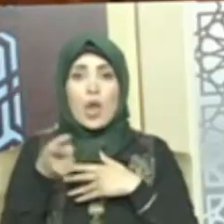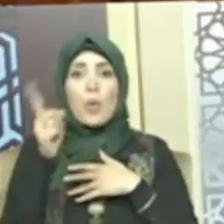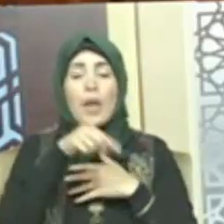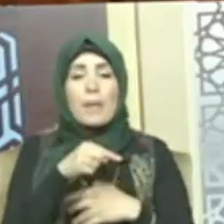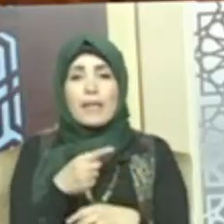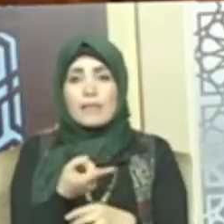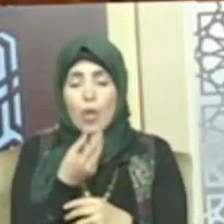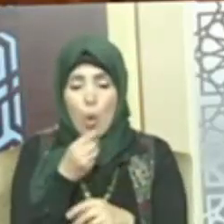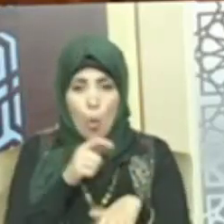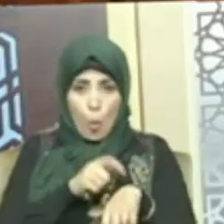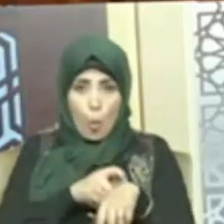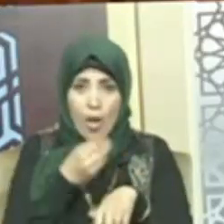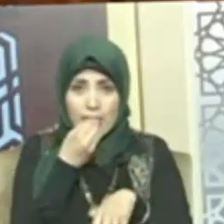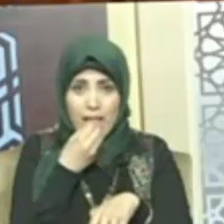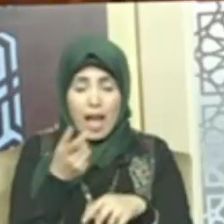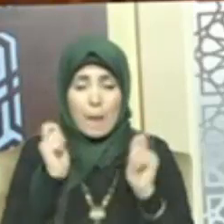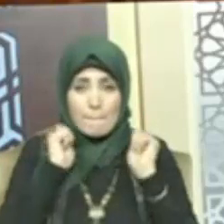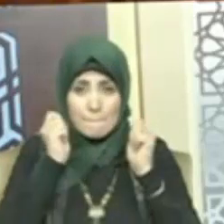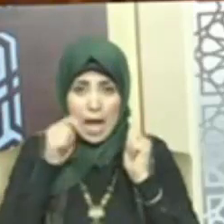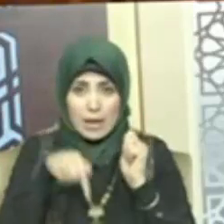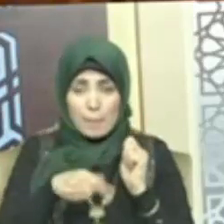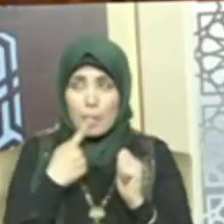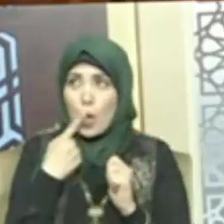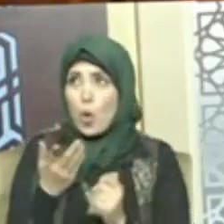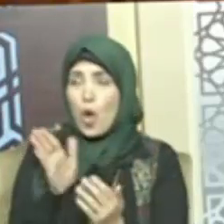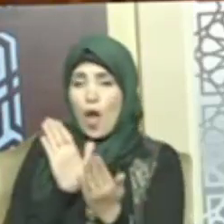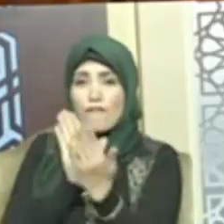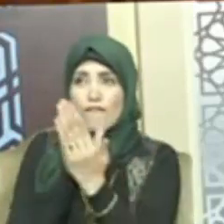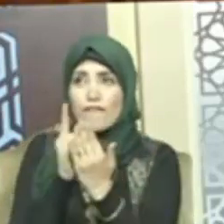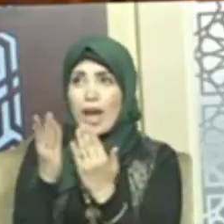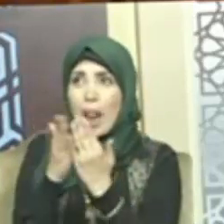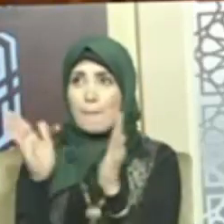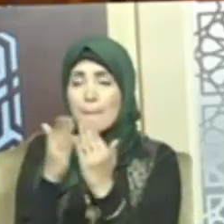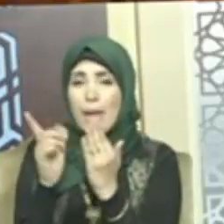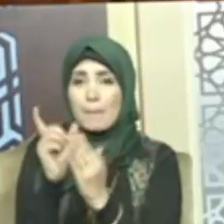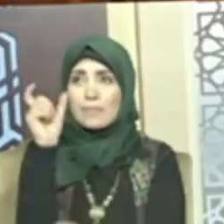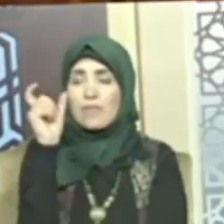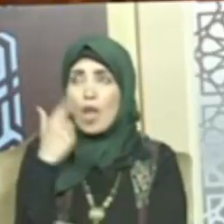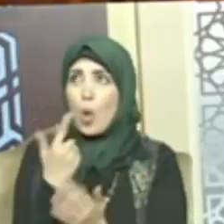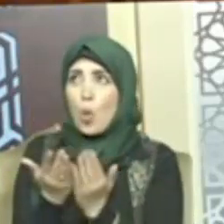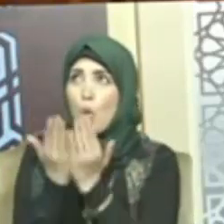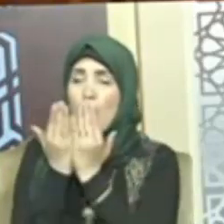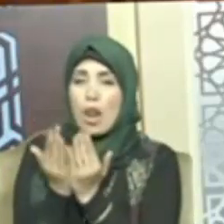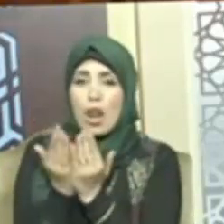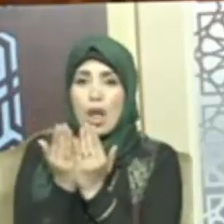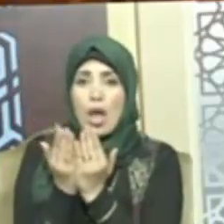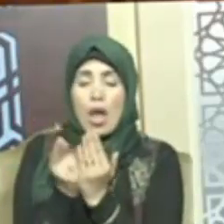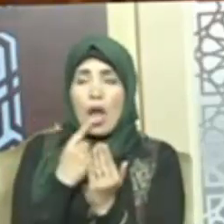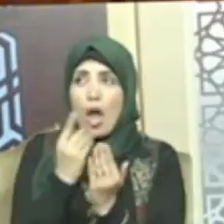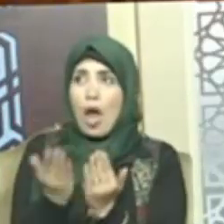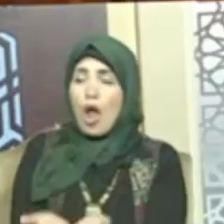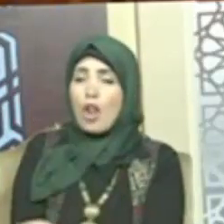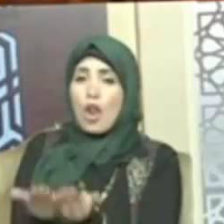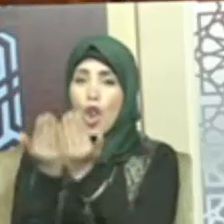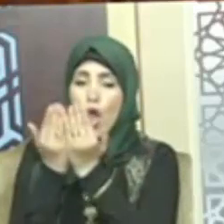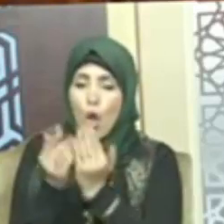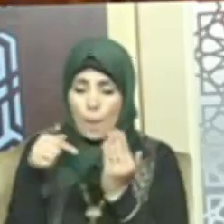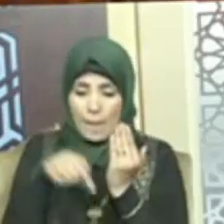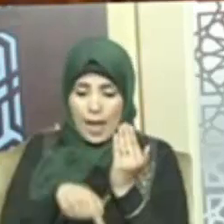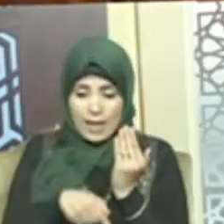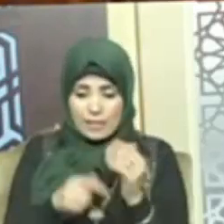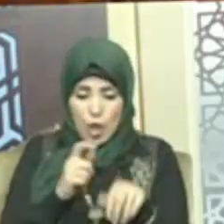إفطار تقف على بابه وتقول: اللهم هذا